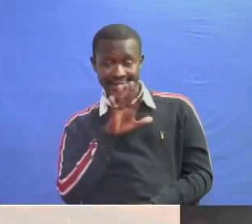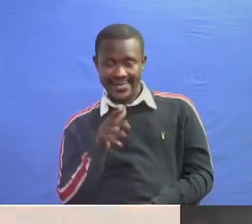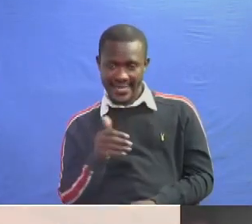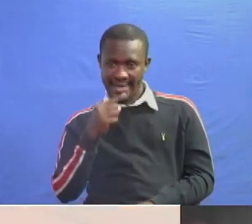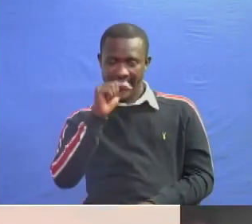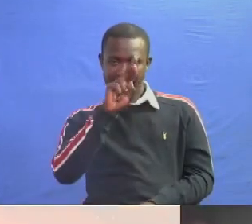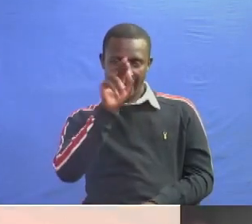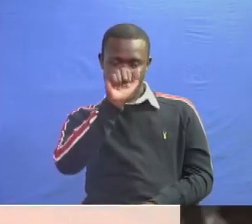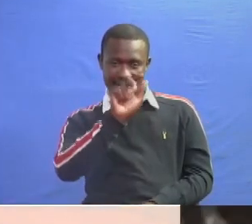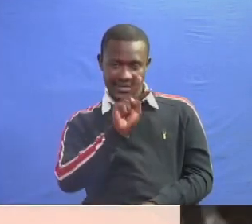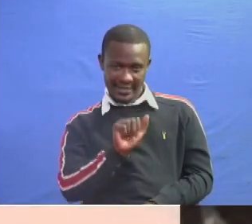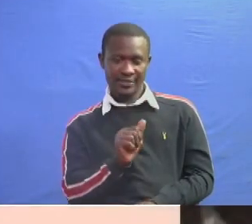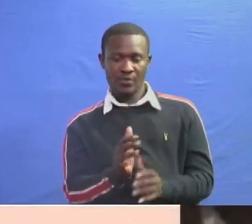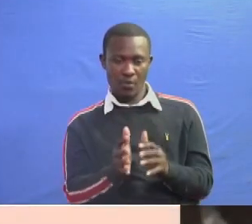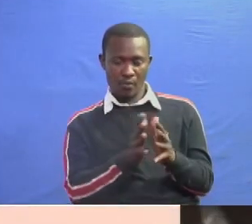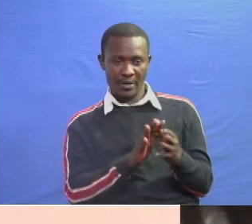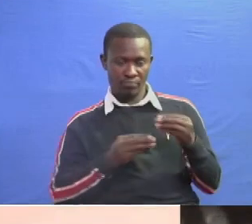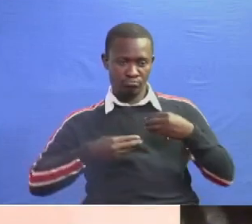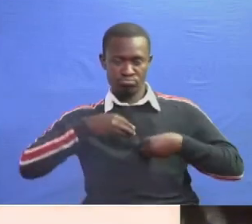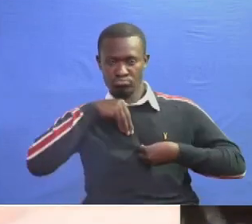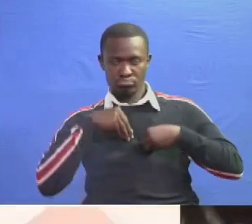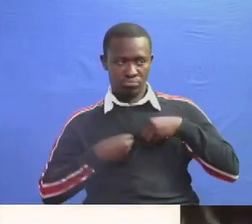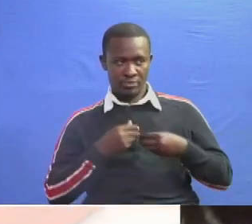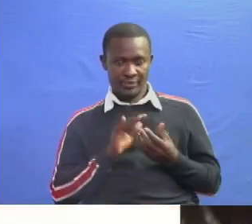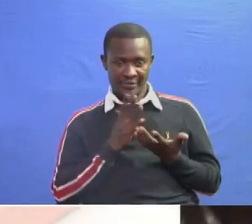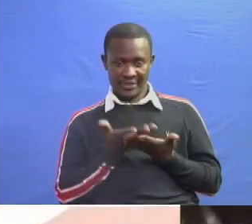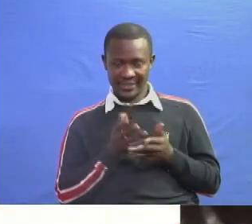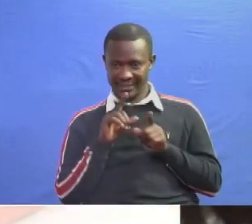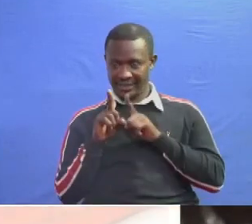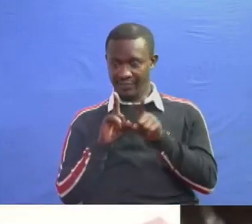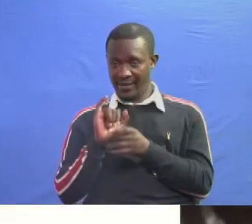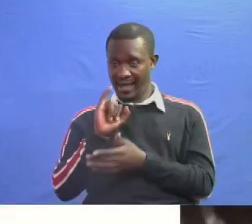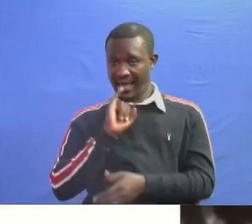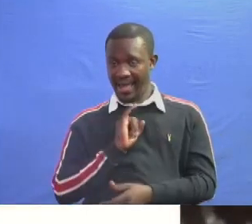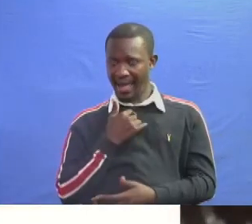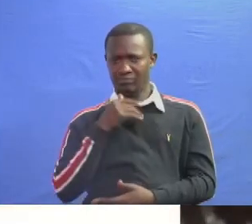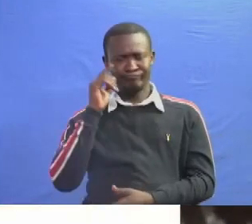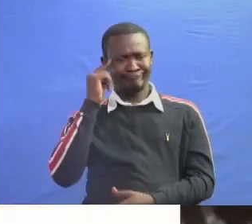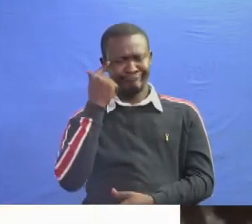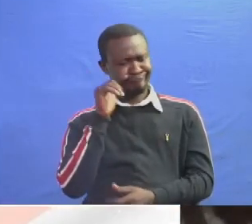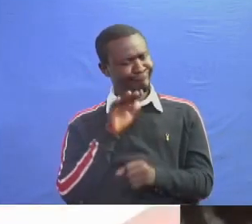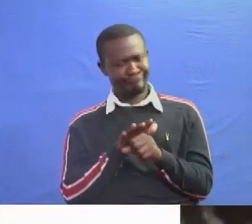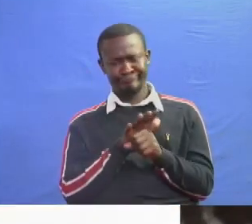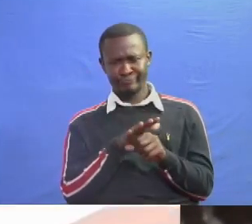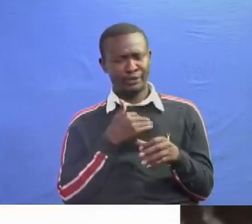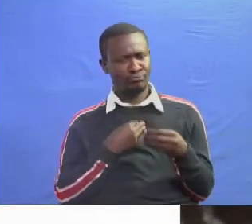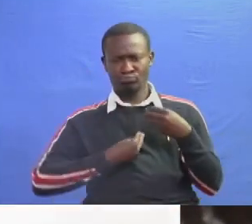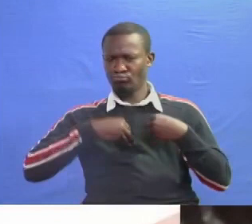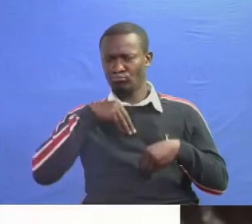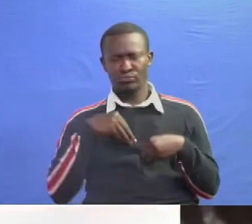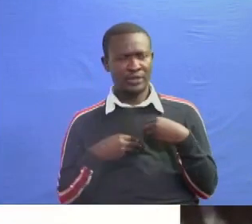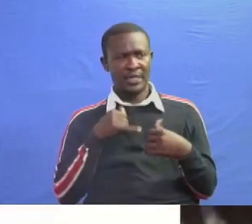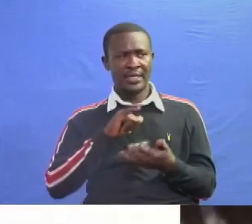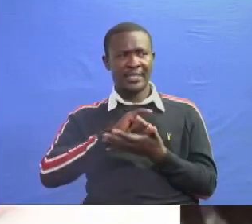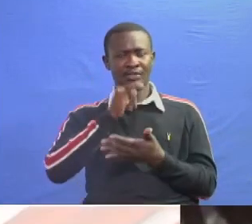Garsen. Kwa upande wa disability, katika hii safari yangu nimewafikiria sana watu wa disability. Ndio